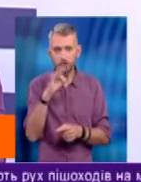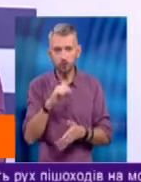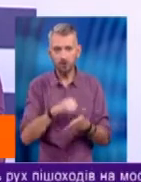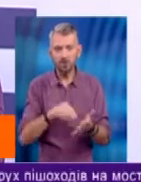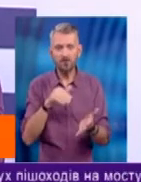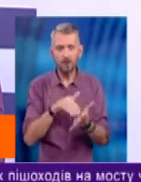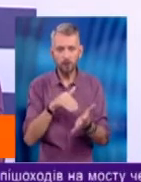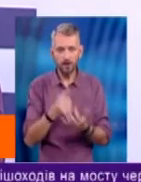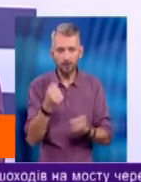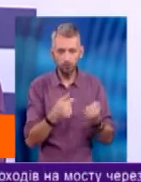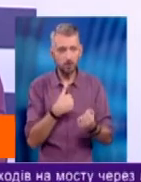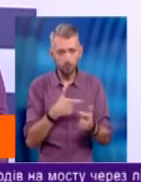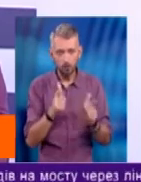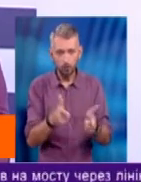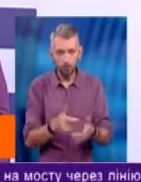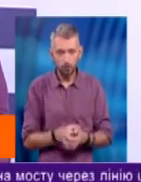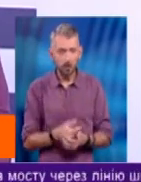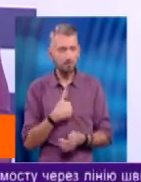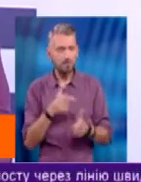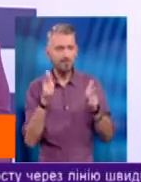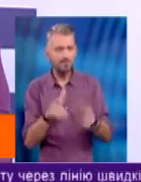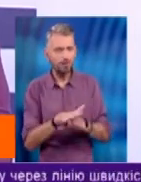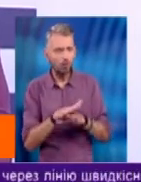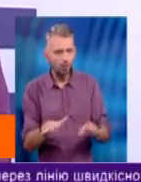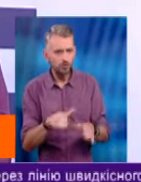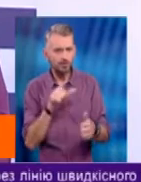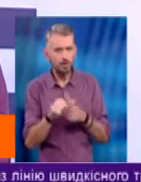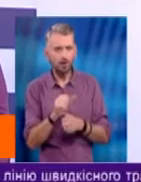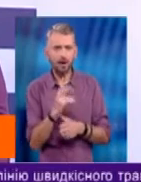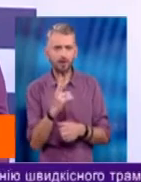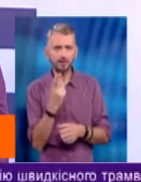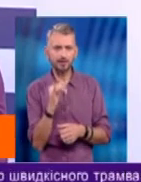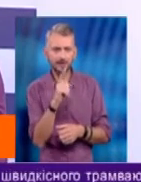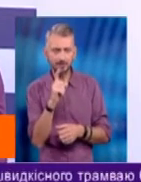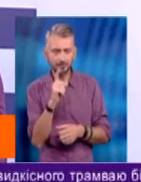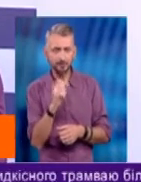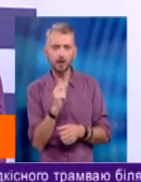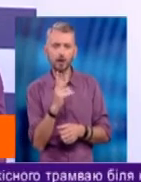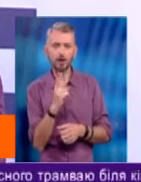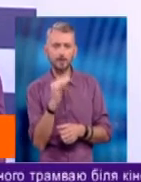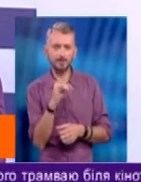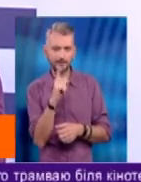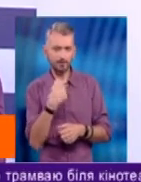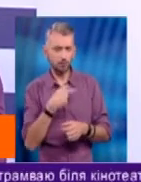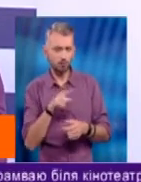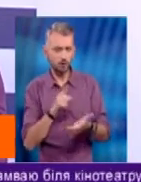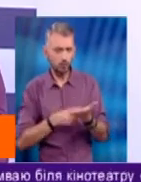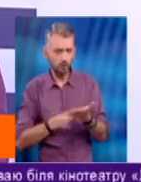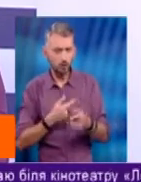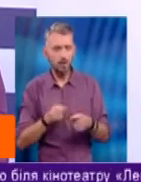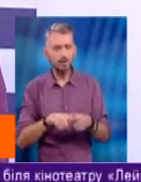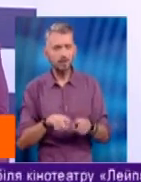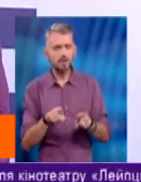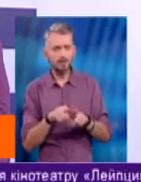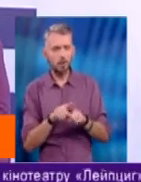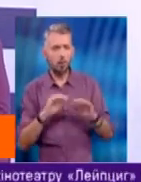вартості автомобіля, ми з ними погоджуємось. Ми не погоджуємось саме з акцизом. До речі, акциз, те, що ми доводили, що це є все-таки